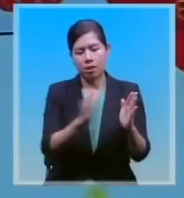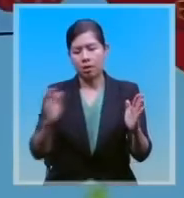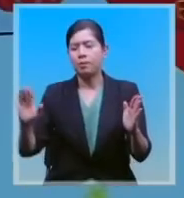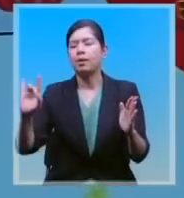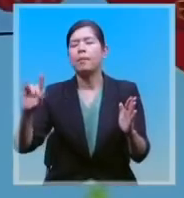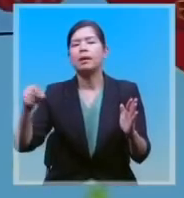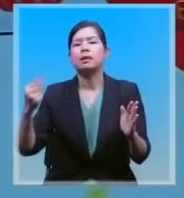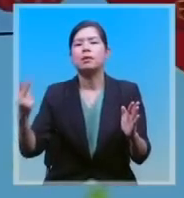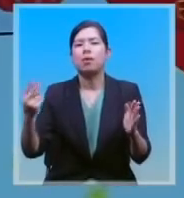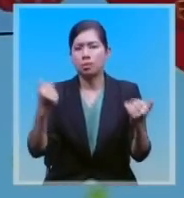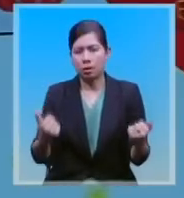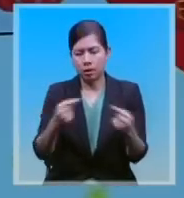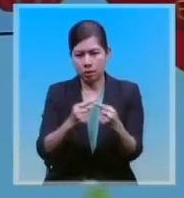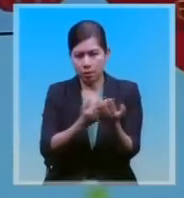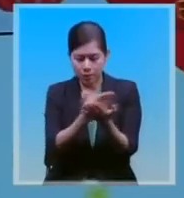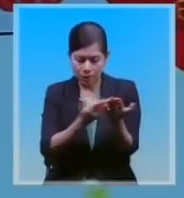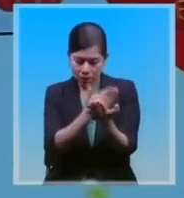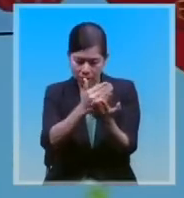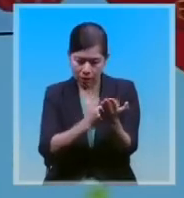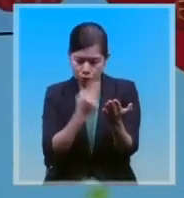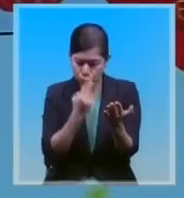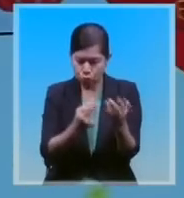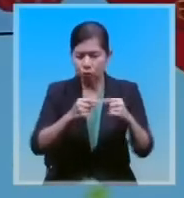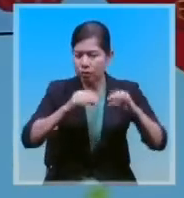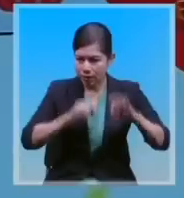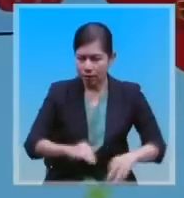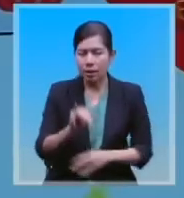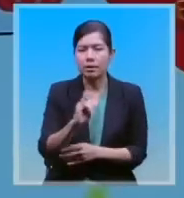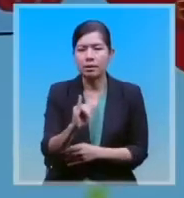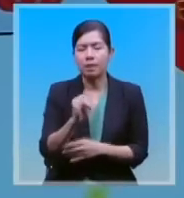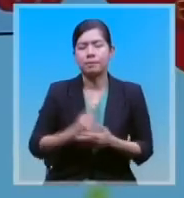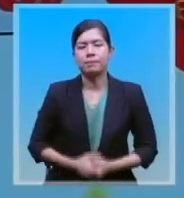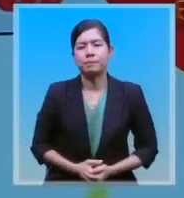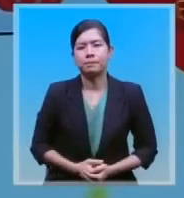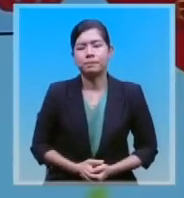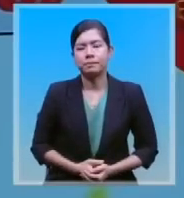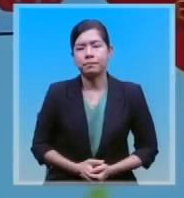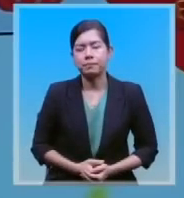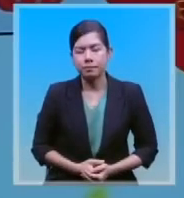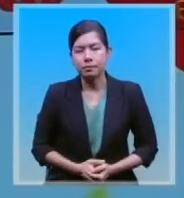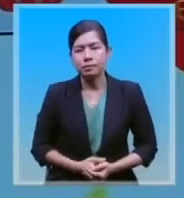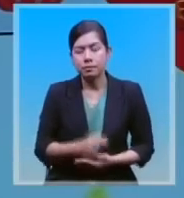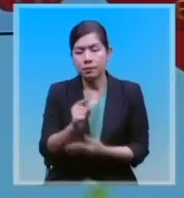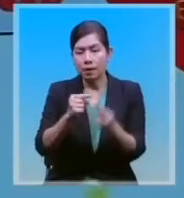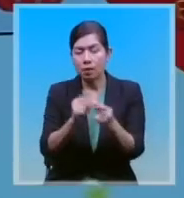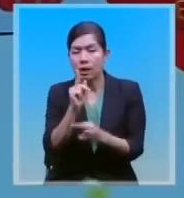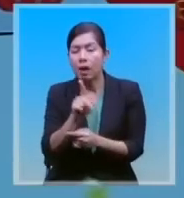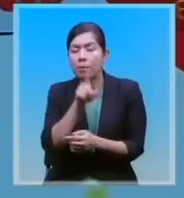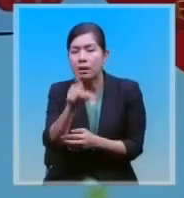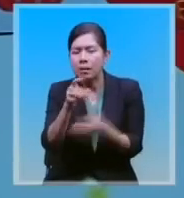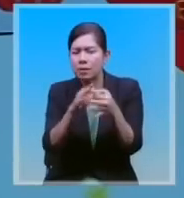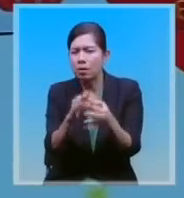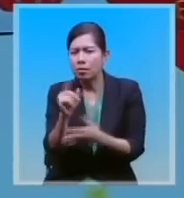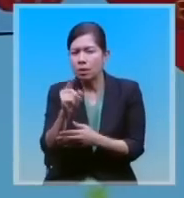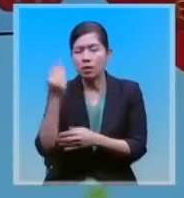อนนี้ศึกษานโยบายอยู่ท่านนายกรัฐมนตรีเคยบอกไว้ขอเวลาศึกษานโยบายนะคะอีกประเด็นนึงที่ผู้สื่อข่าวไปสอบถามก็คือกรณีที่เมื่อว